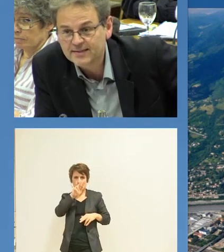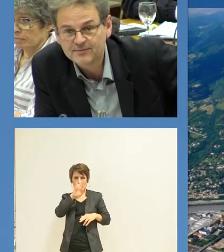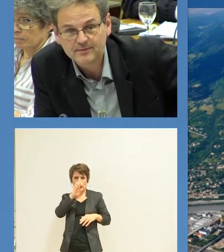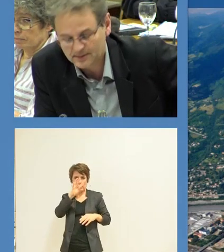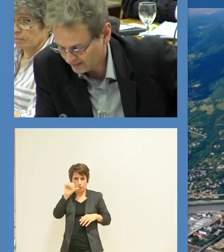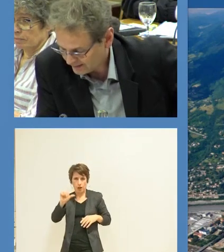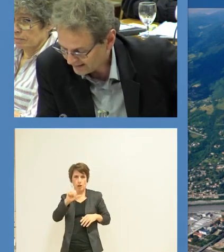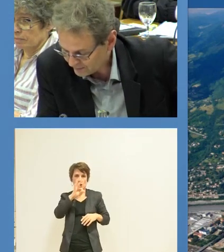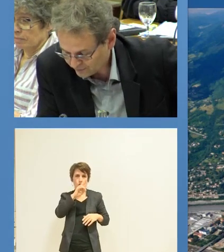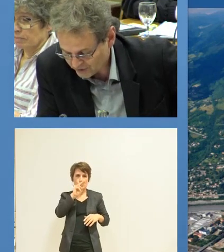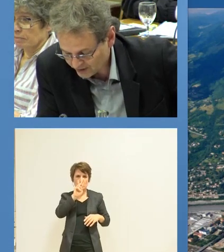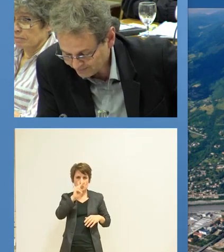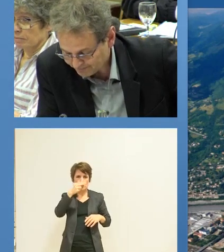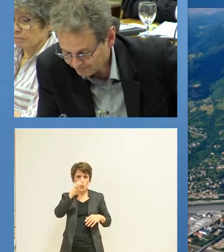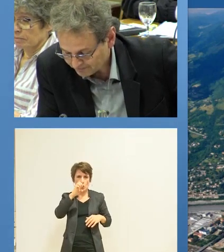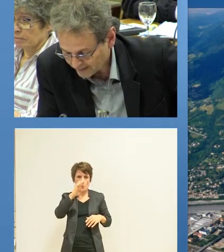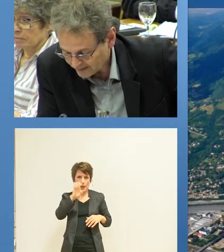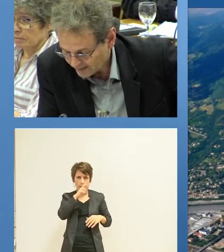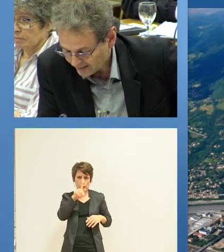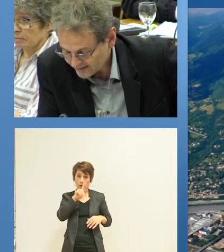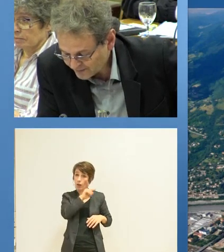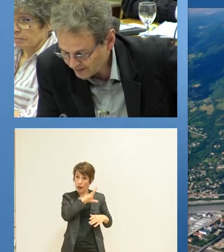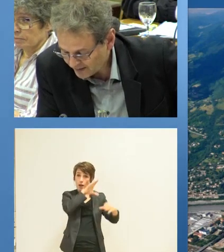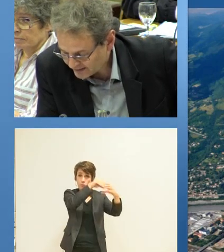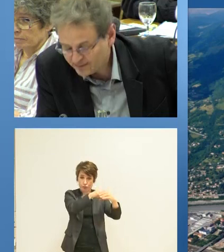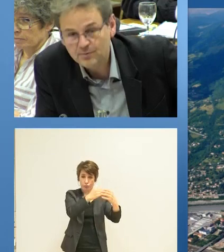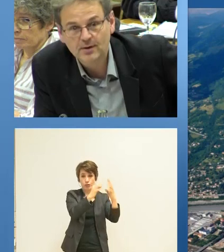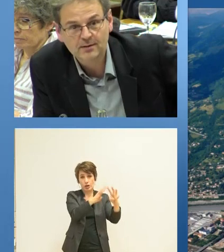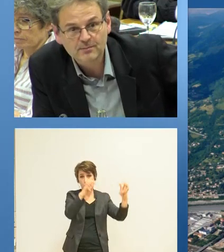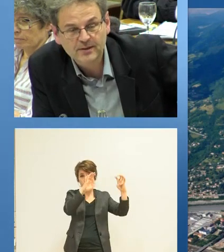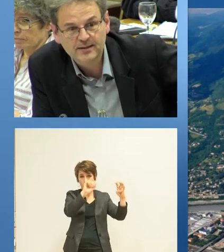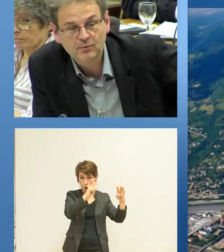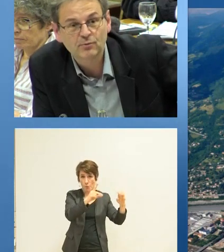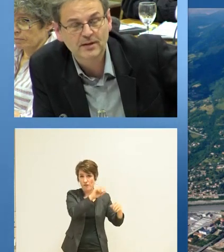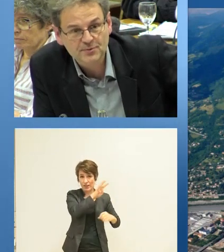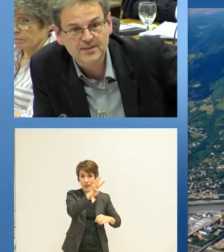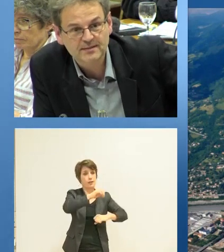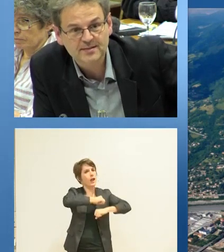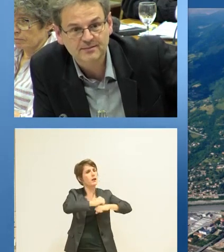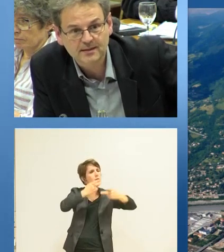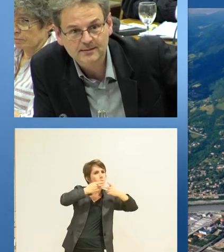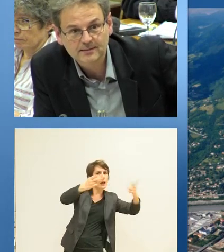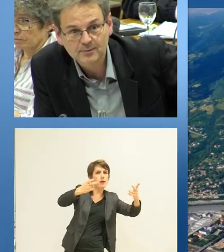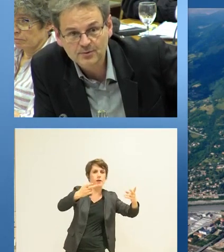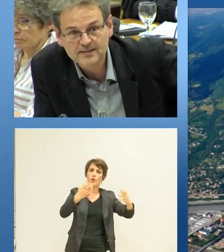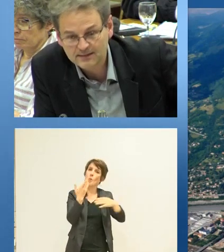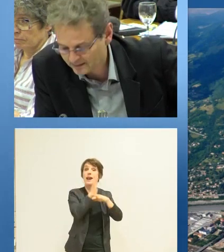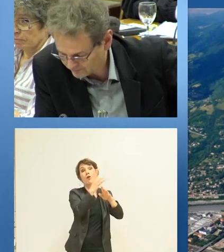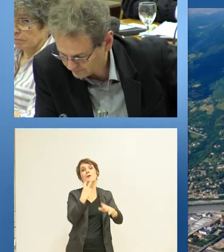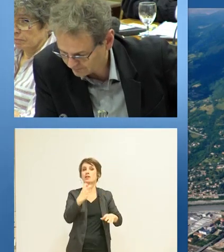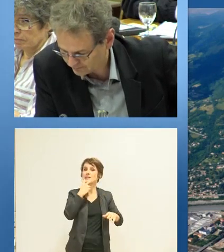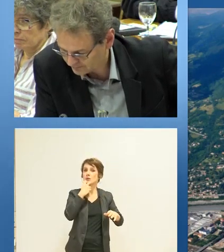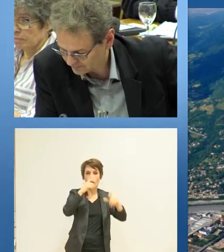active à katowice et s'exprimer à la tribune de la coque 24 au nom de la société civile que disent